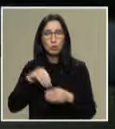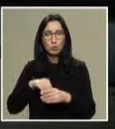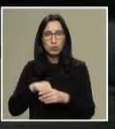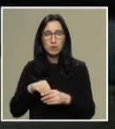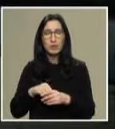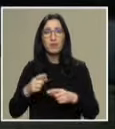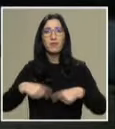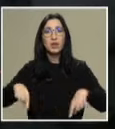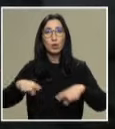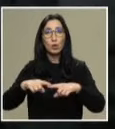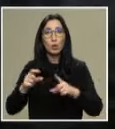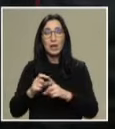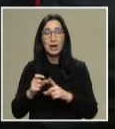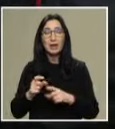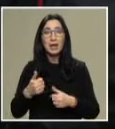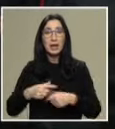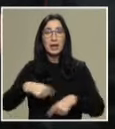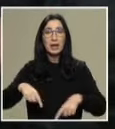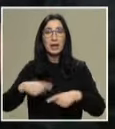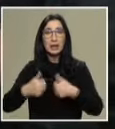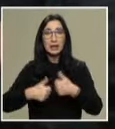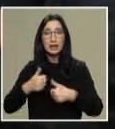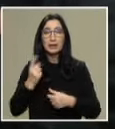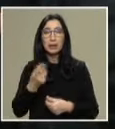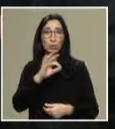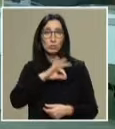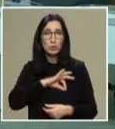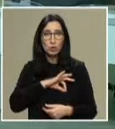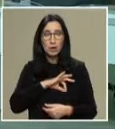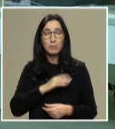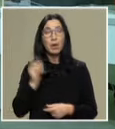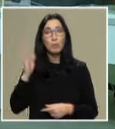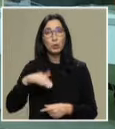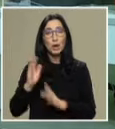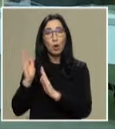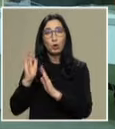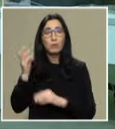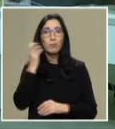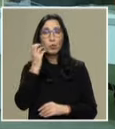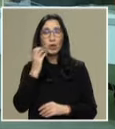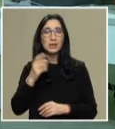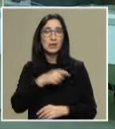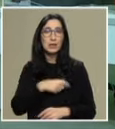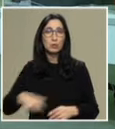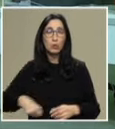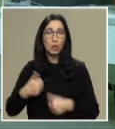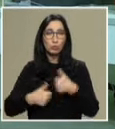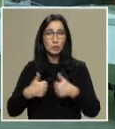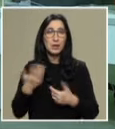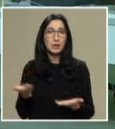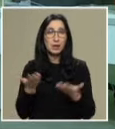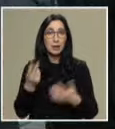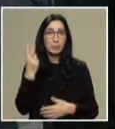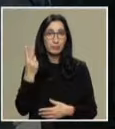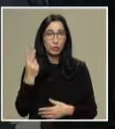в регионален кръг, където го спечелихме. След това вече ходихме в Бургас за националното състезание, там станахме втори